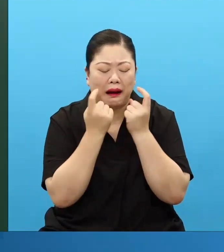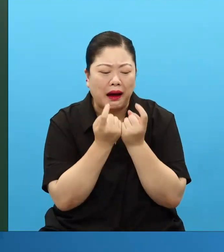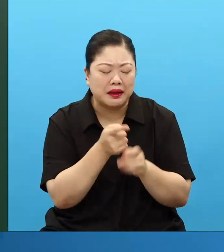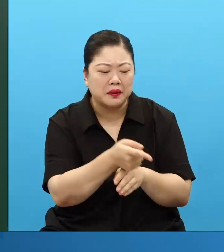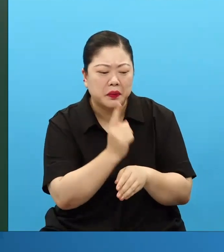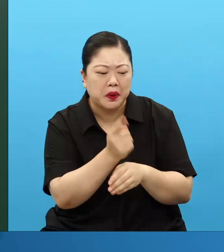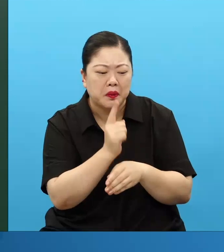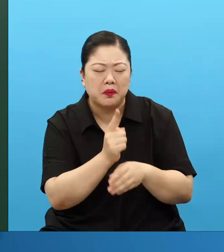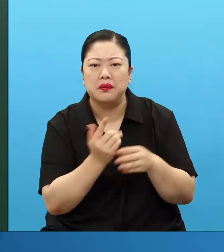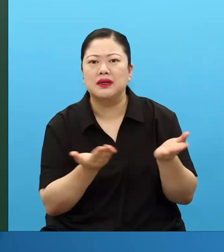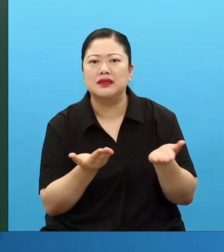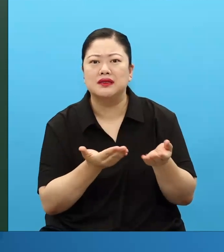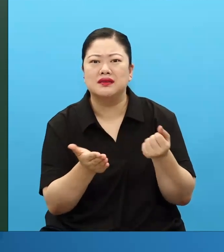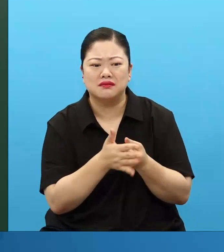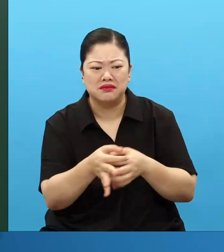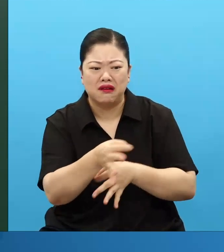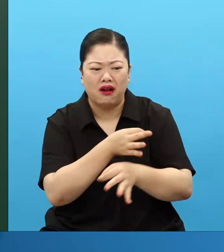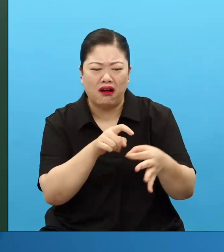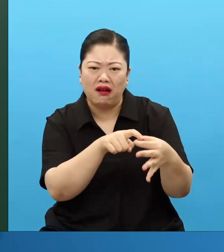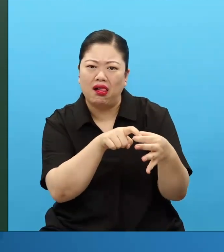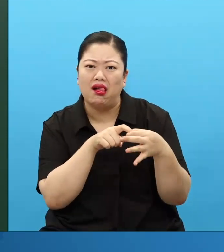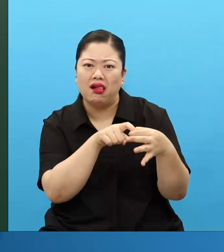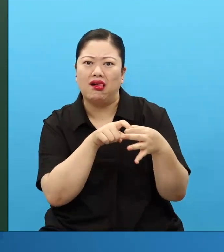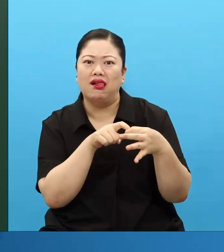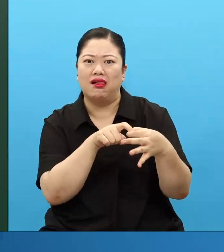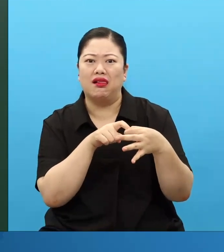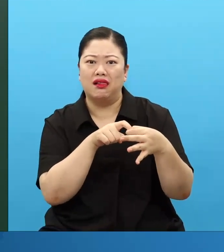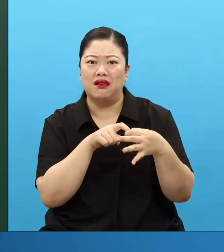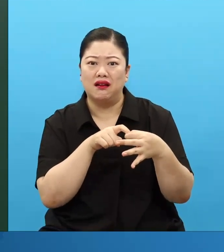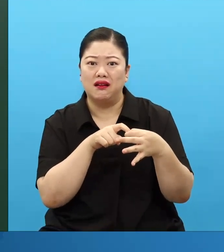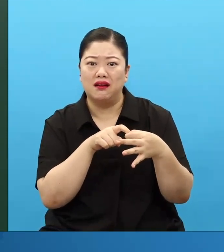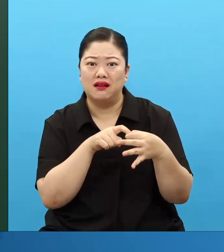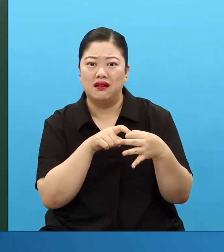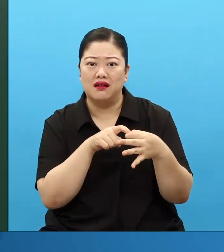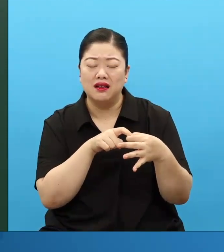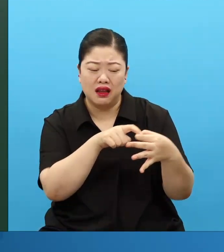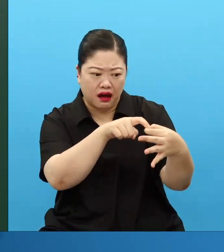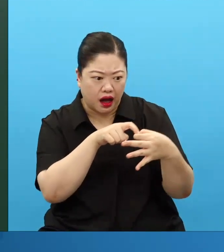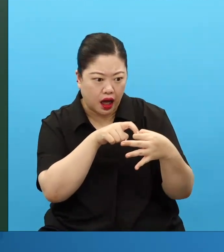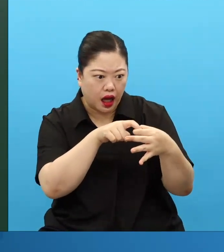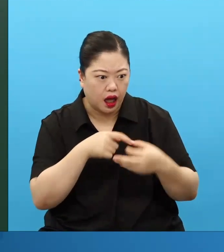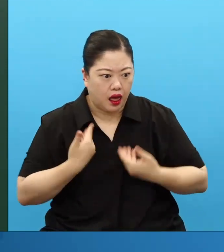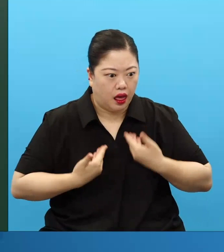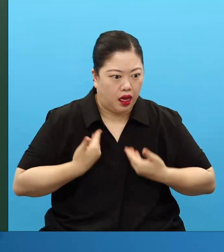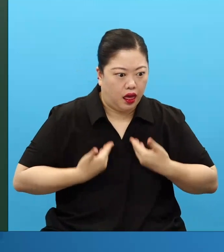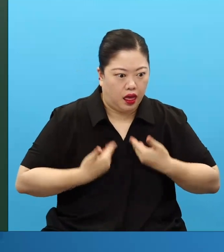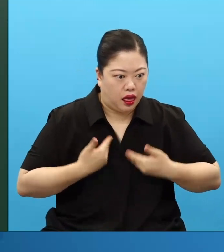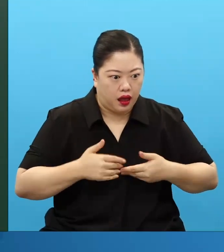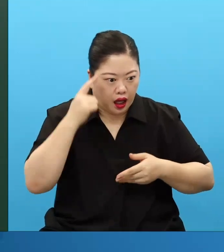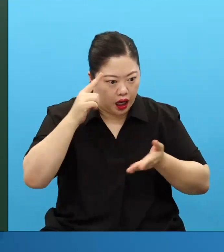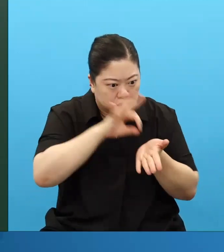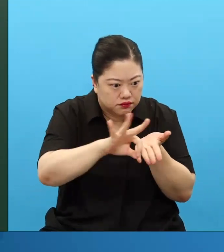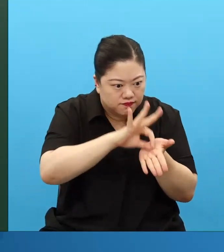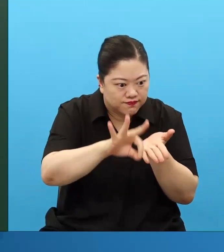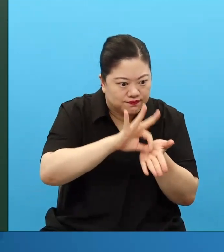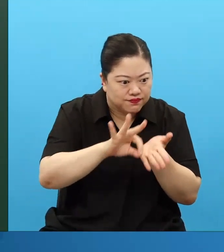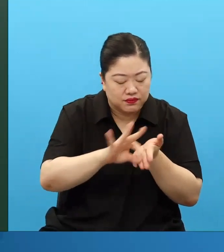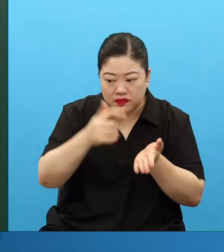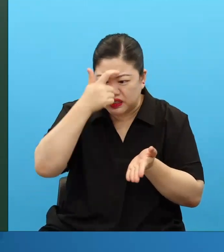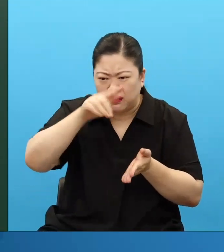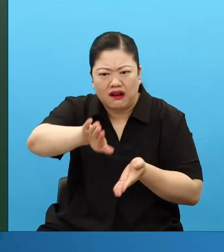24 hours a day? 그런 건 아니겠죠. No, that's not it. 그런데 요 비밀이 이제 중요합니다. However, this mystery is very